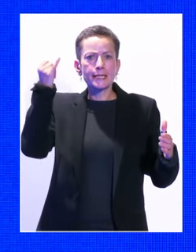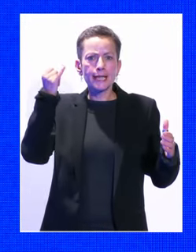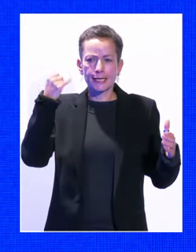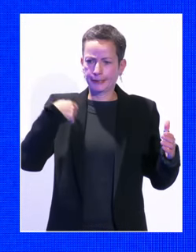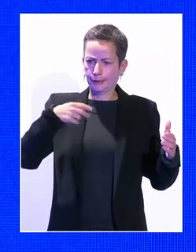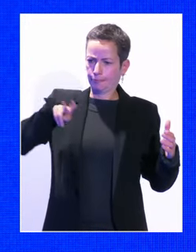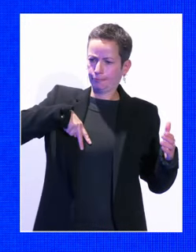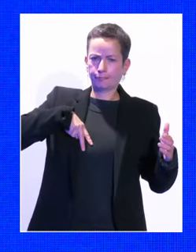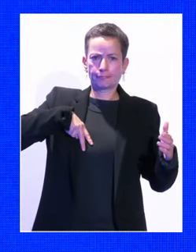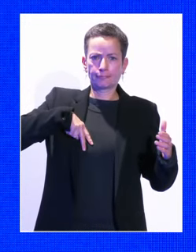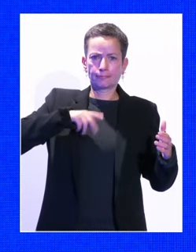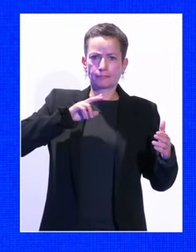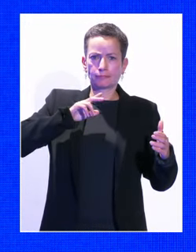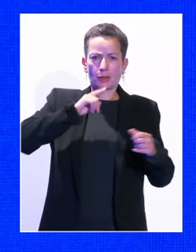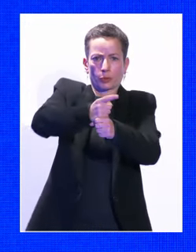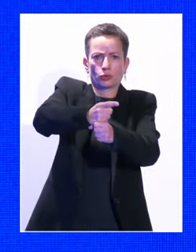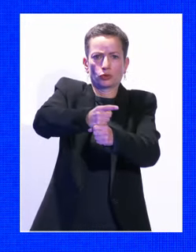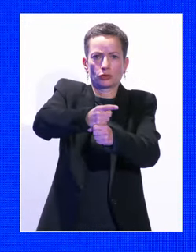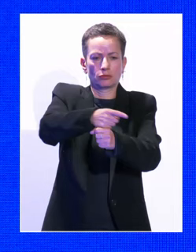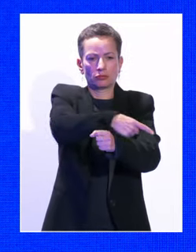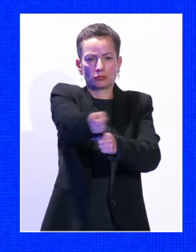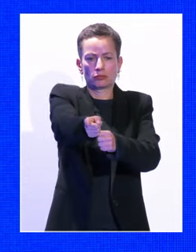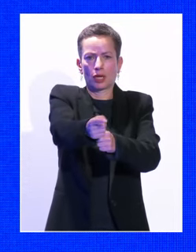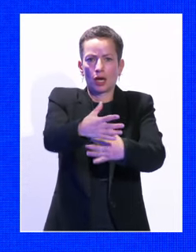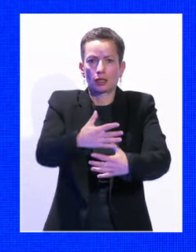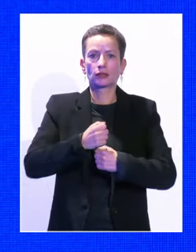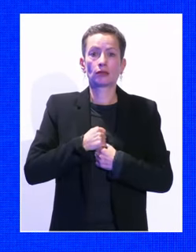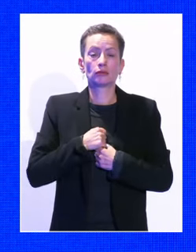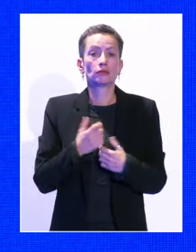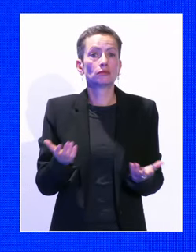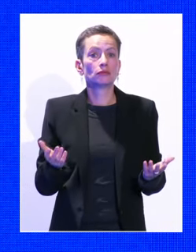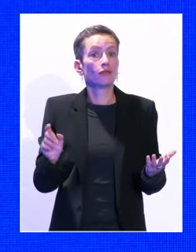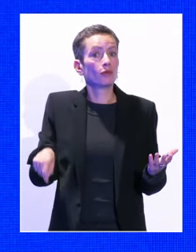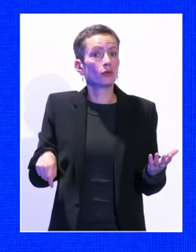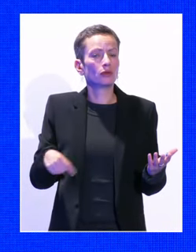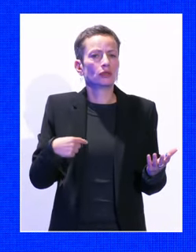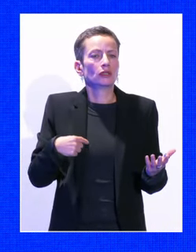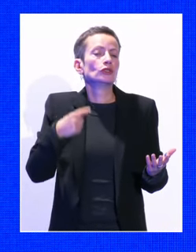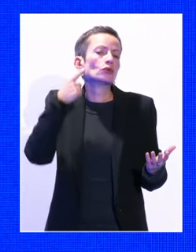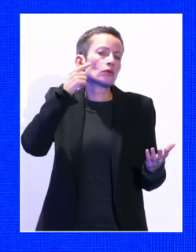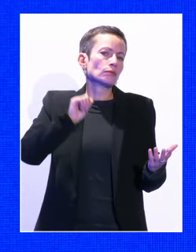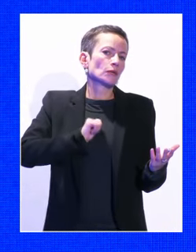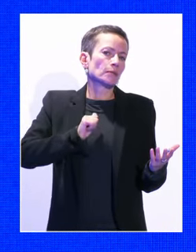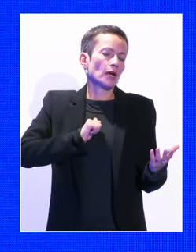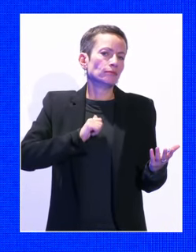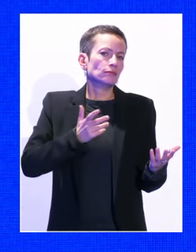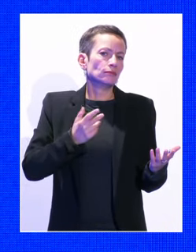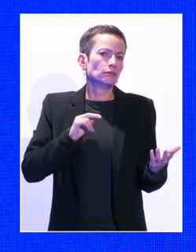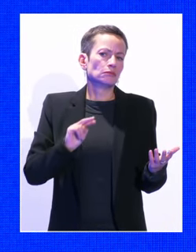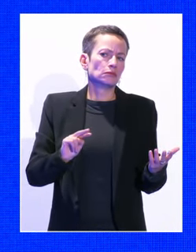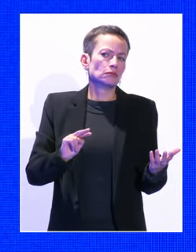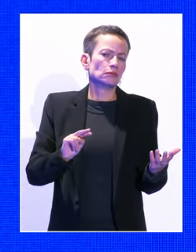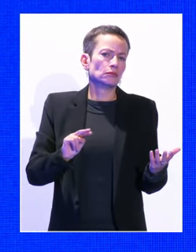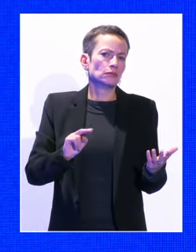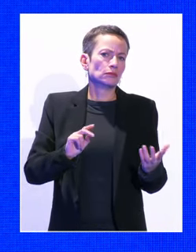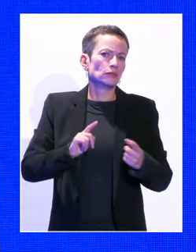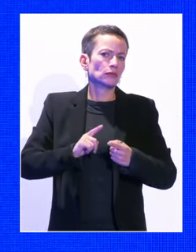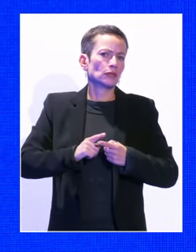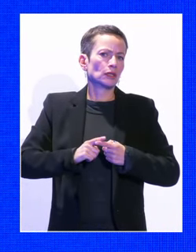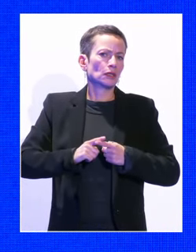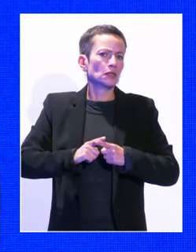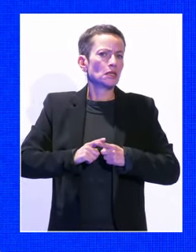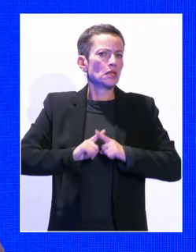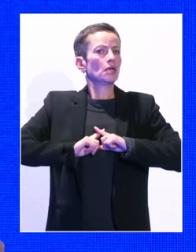autres. Et je crois, je confesse que j'ai mis longtemps à arriver à cette conviction, je